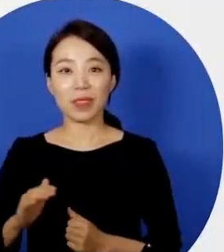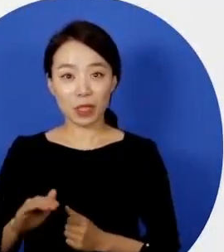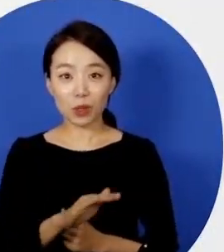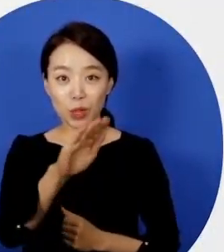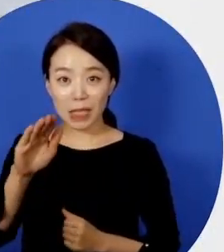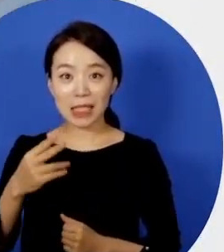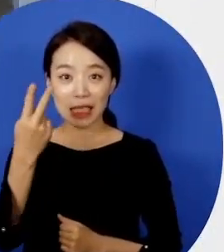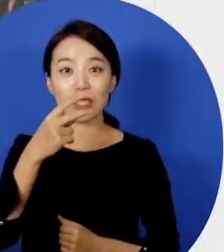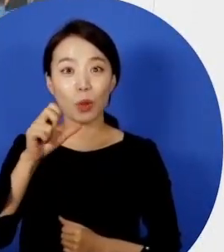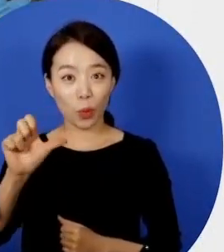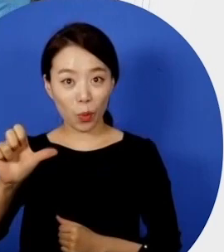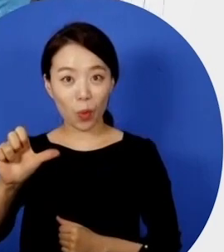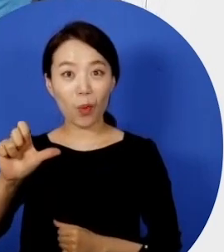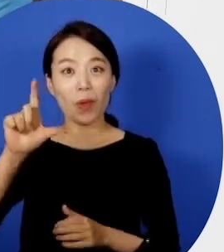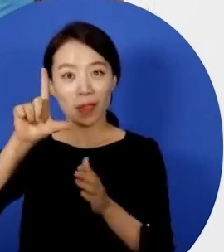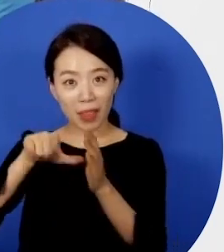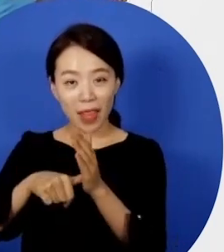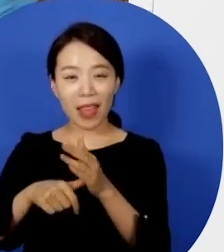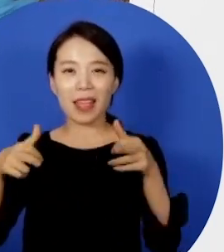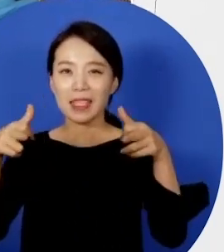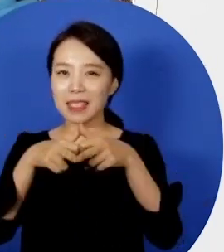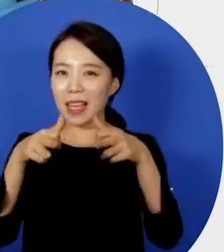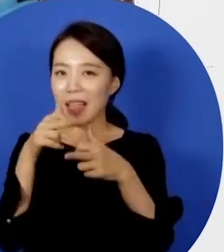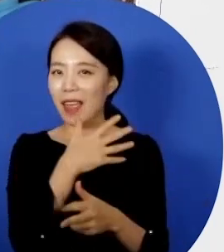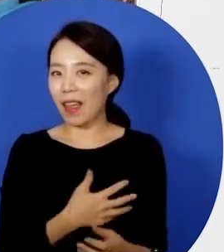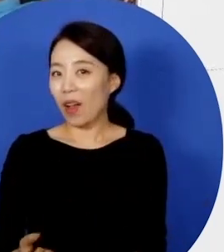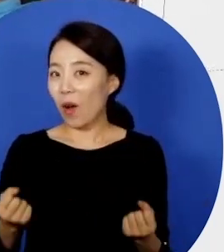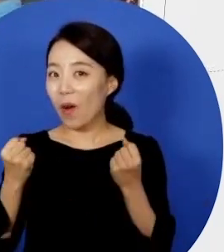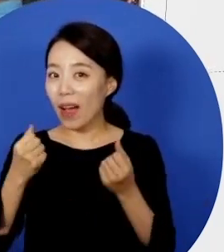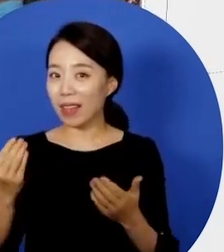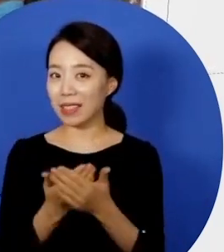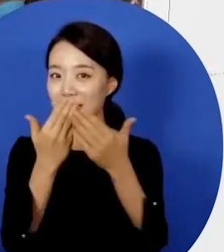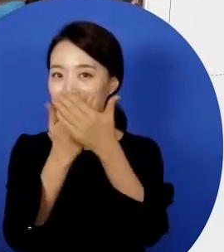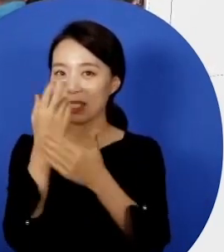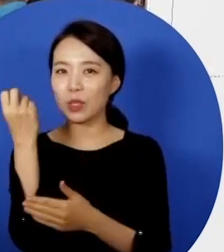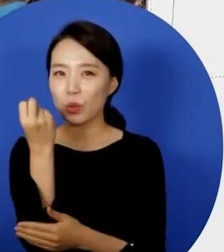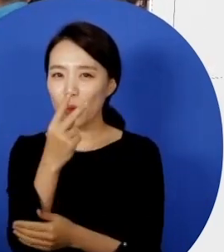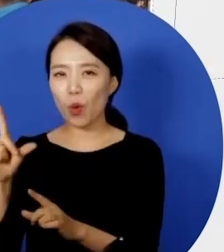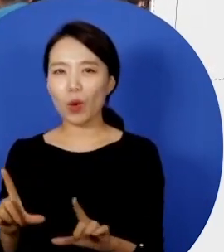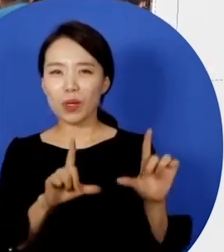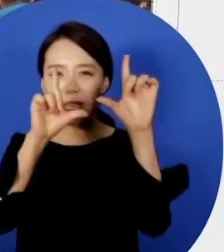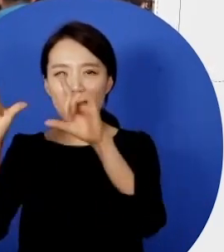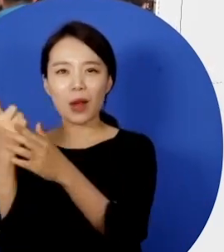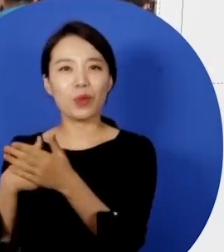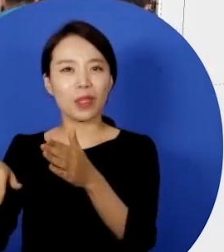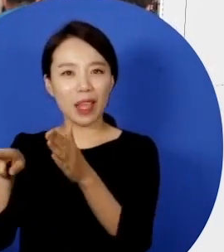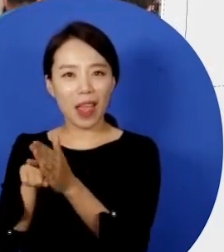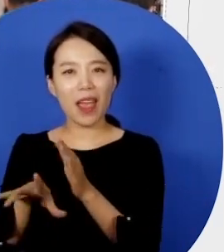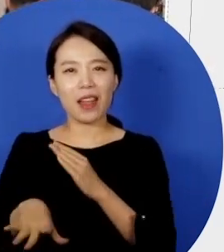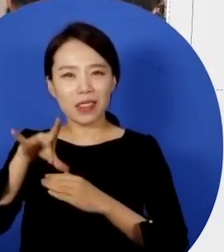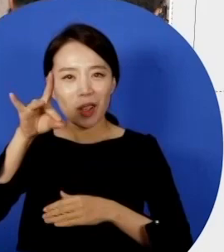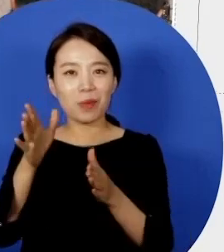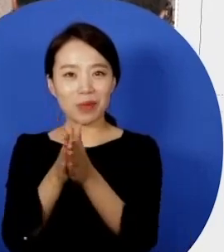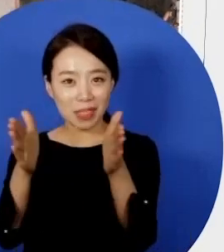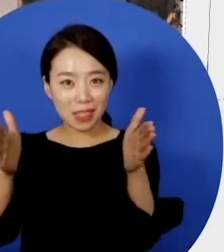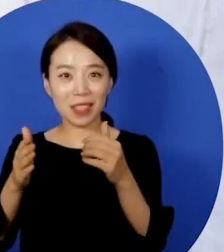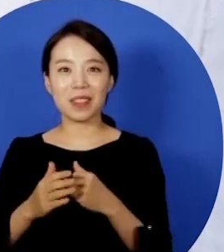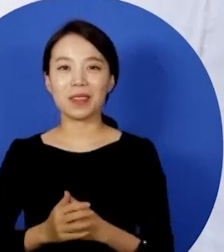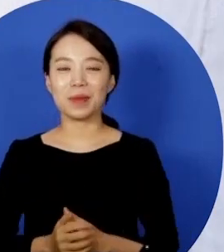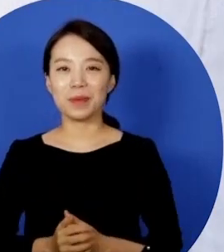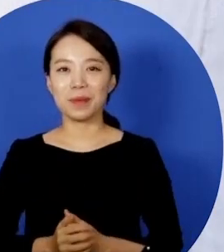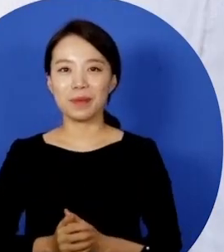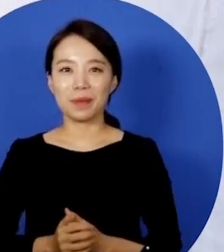우리는 2005년 장애인의 건강 증진과 건전한 여가 생활을 위해 첫 발을 내딛었습니다.